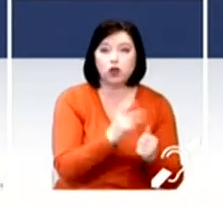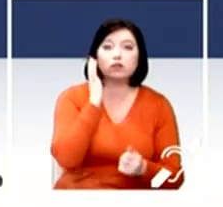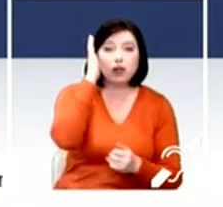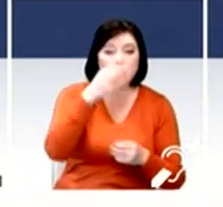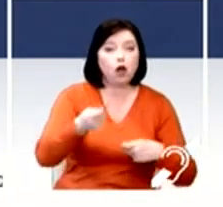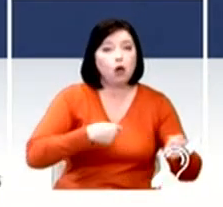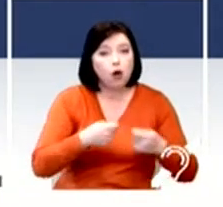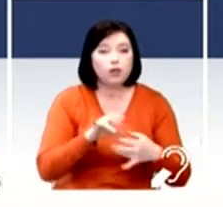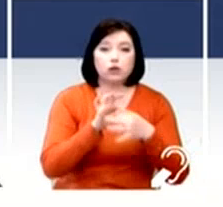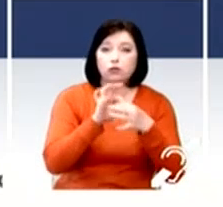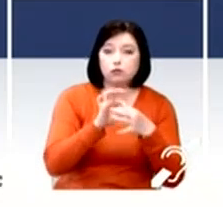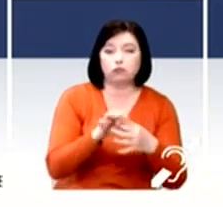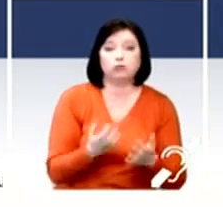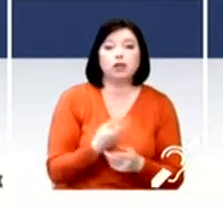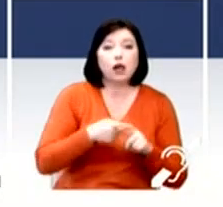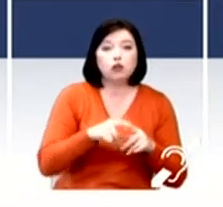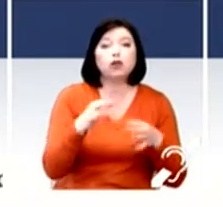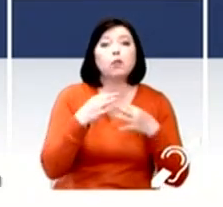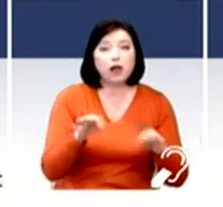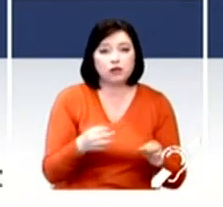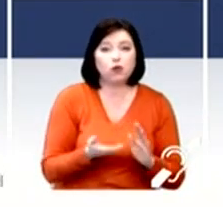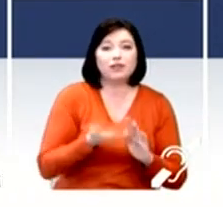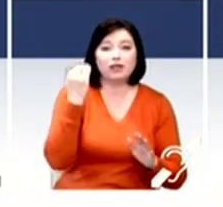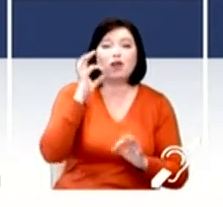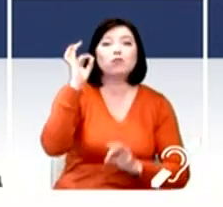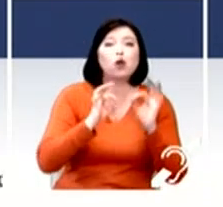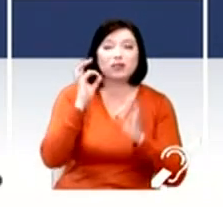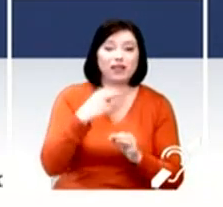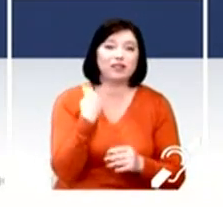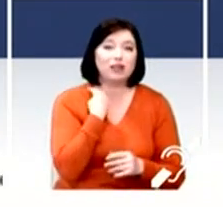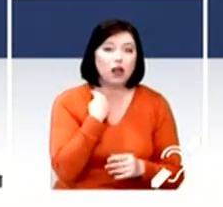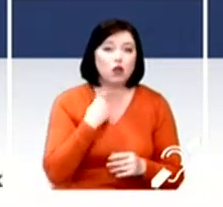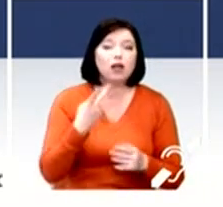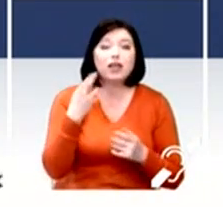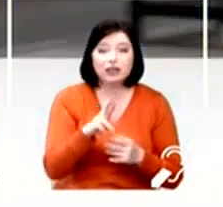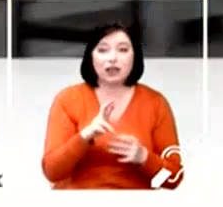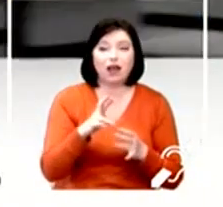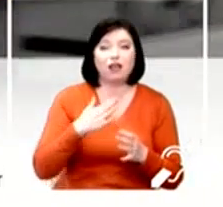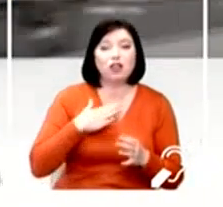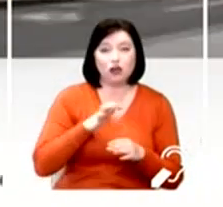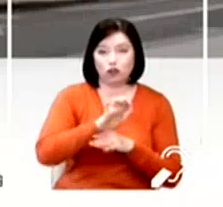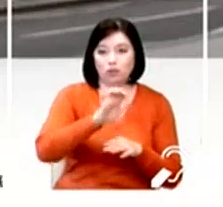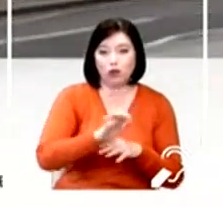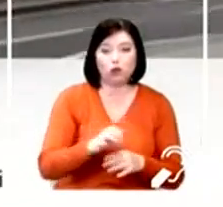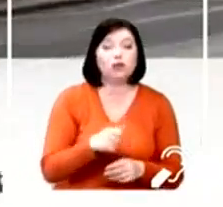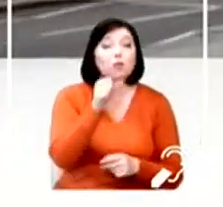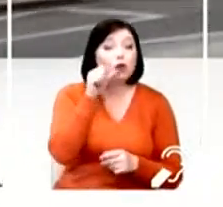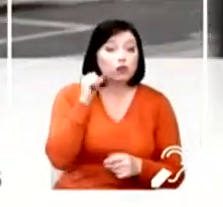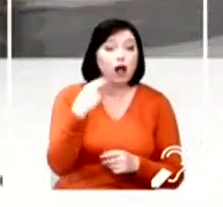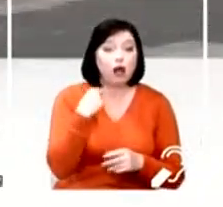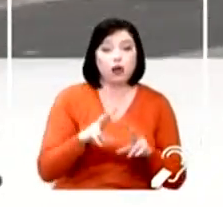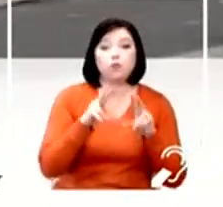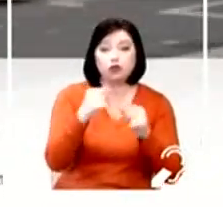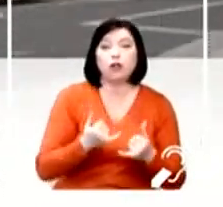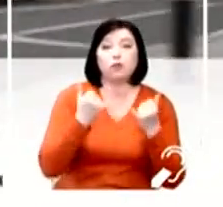comerț și cooperare, care ar permite eliminarea cotelor tarifare pentru un număr de produse moldovenești. Anul trecut, Marea Britanie s-a angajat